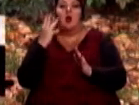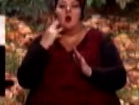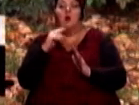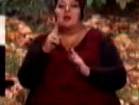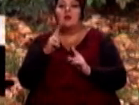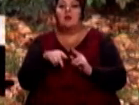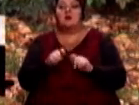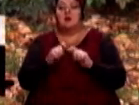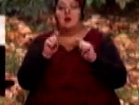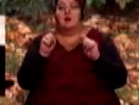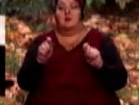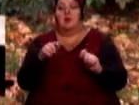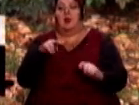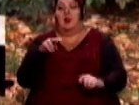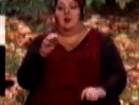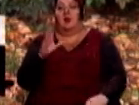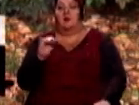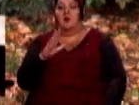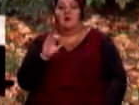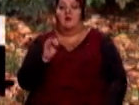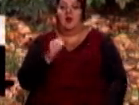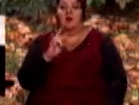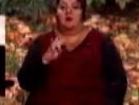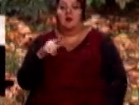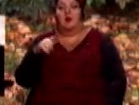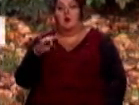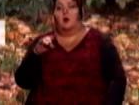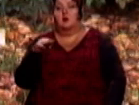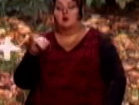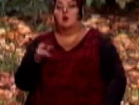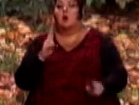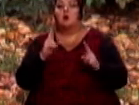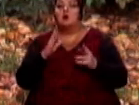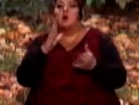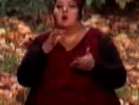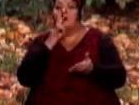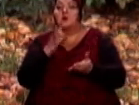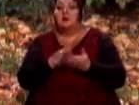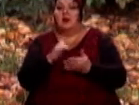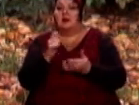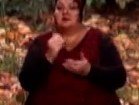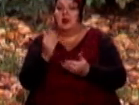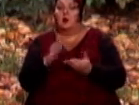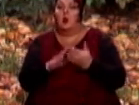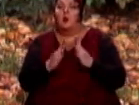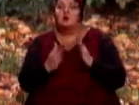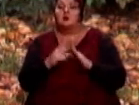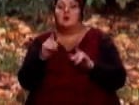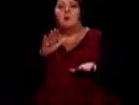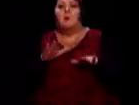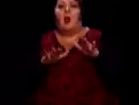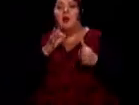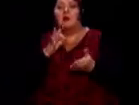відкриють пам'ятник Леву Вайнгорту і хто буде відповідати далі за його стан? Тобто на який баланс його